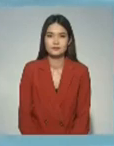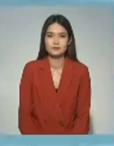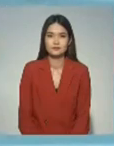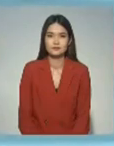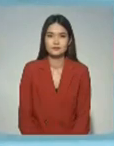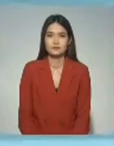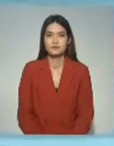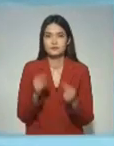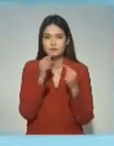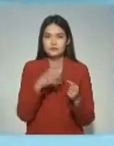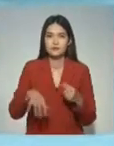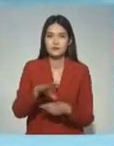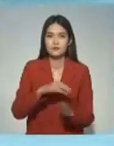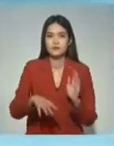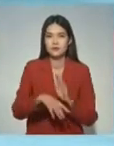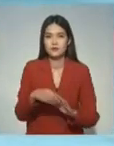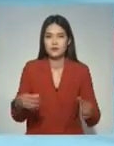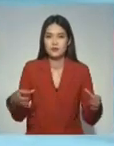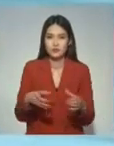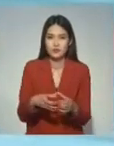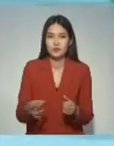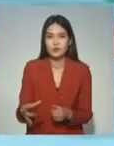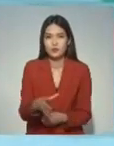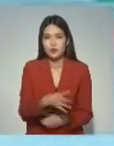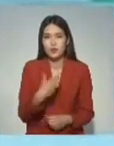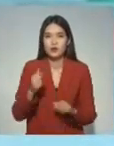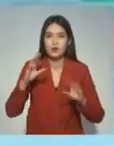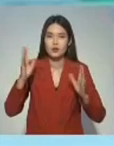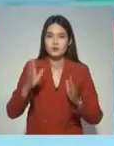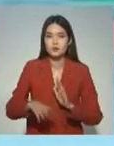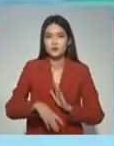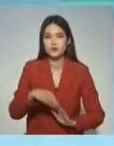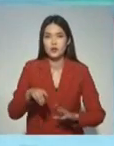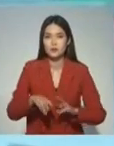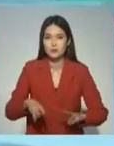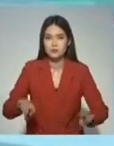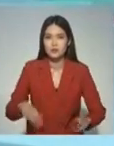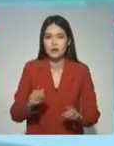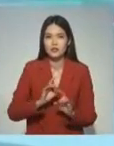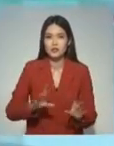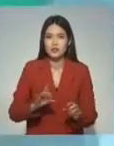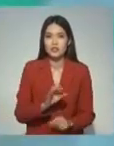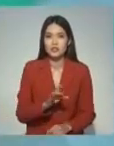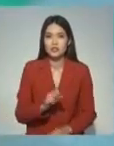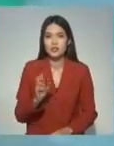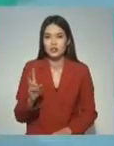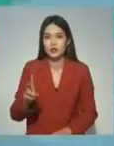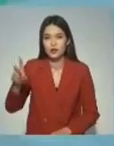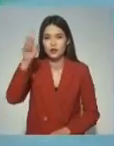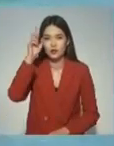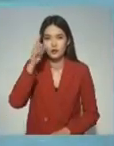Графа против всех и выборы по одномандатным округам. О новшествах предстоящих выборов в Мажилис и Маслихаты рассказал Ерлан